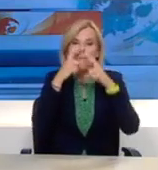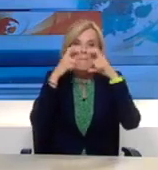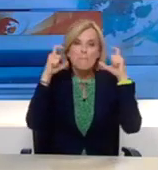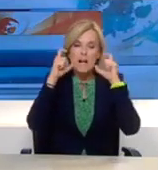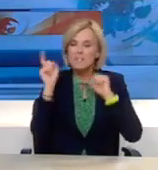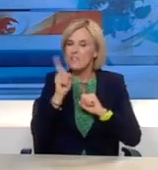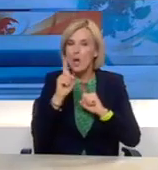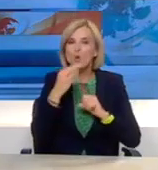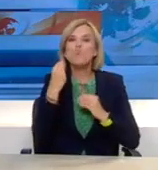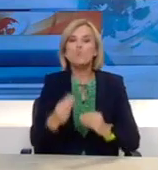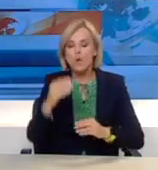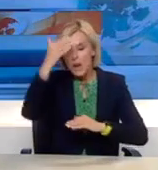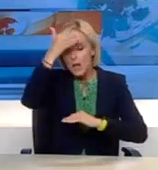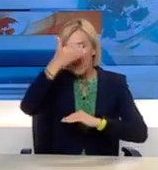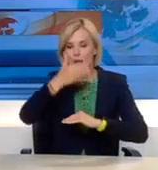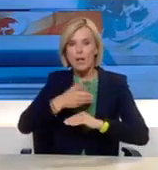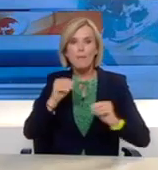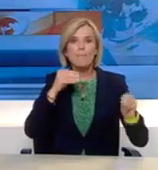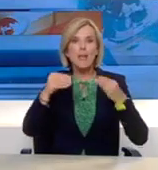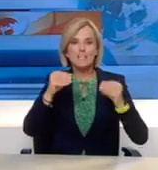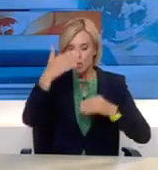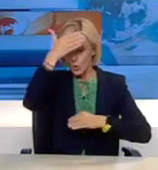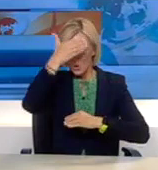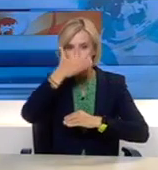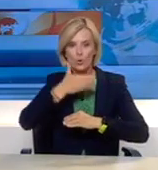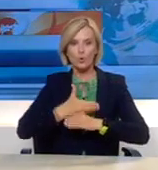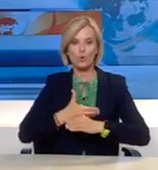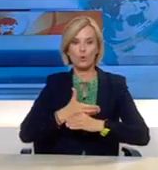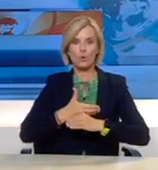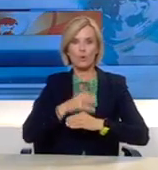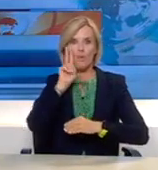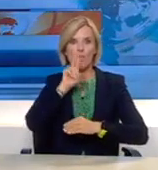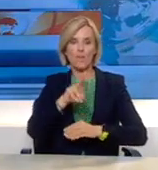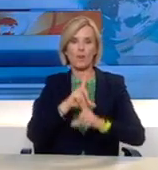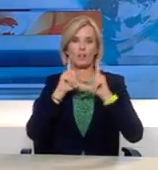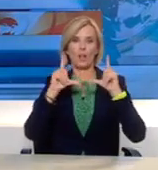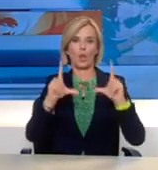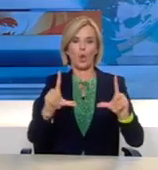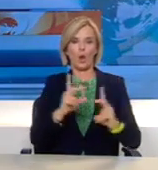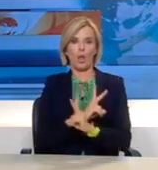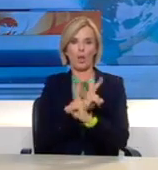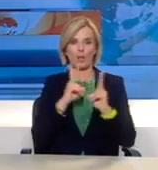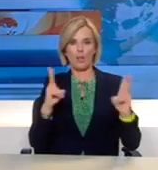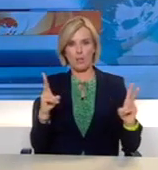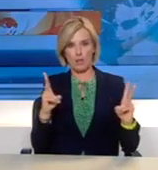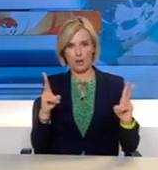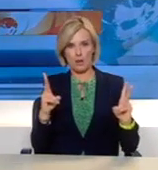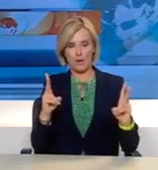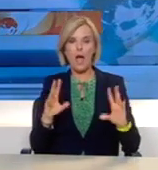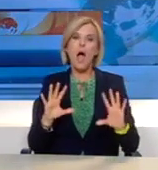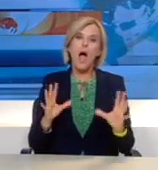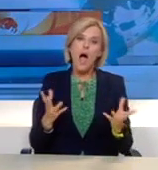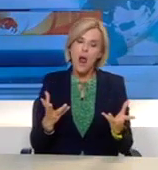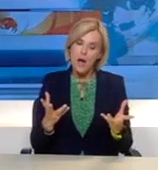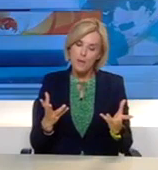μάσκα. Είναι σαφές. Αλλά το θέμα είναι ότι υπάρχουν καταστάσεις, ενδείξεις,